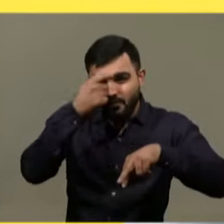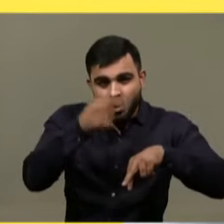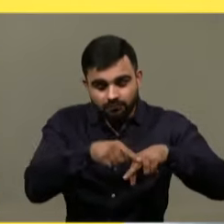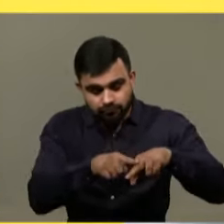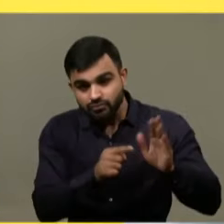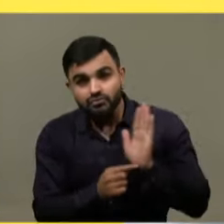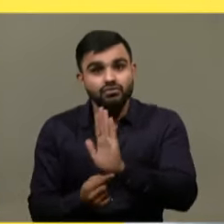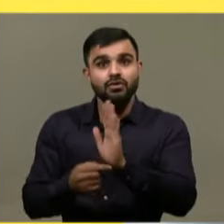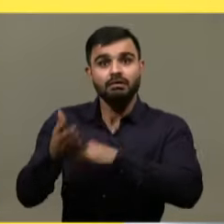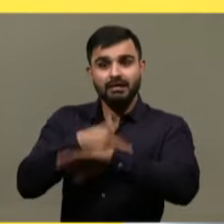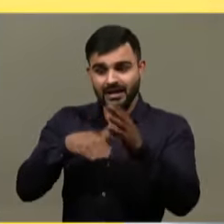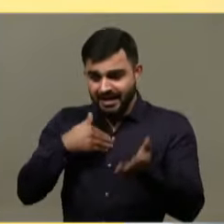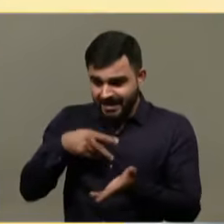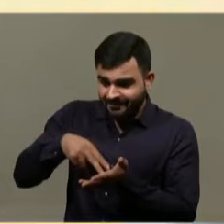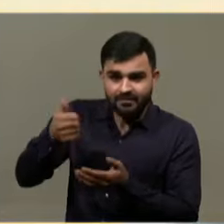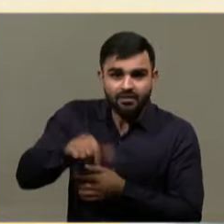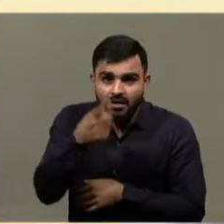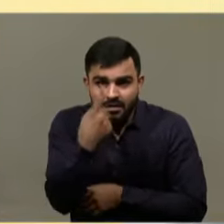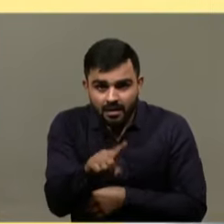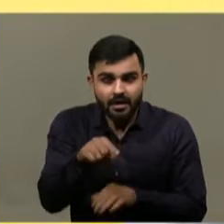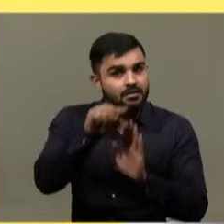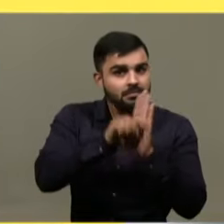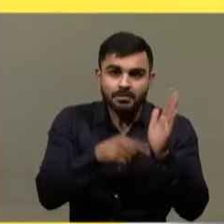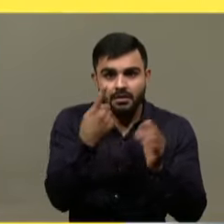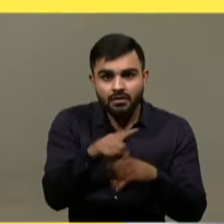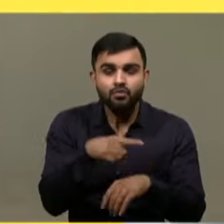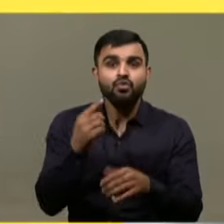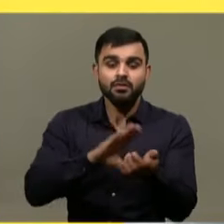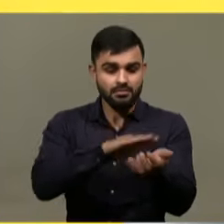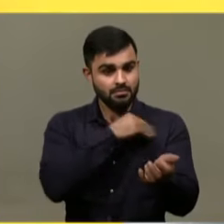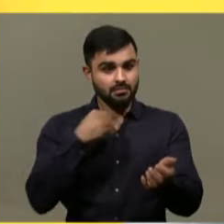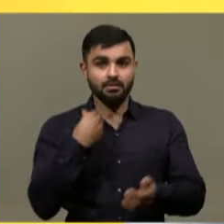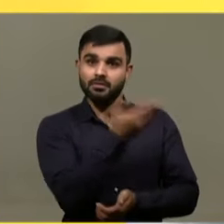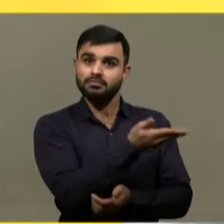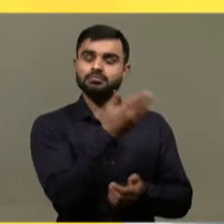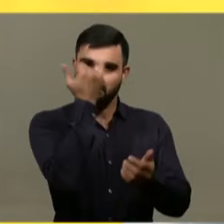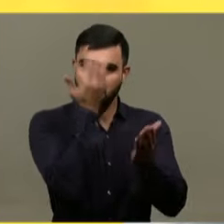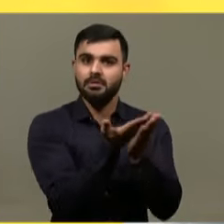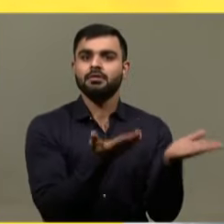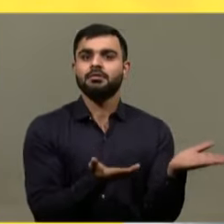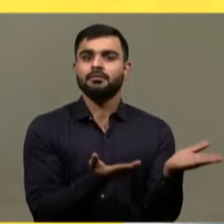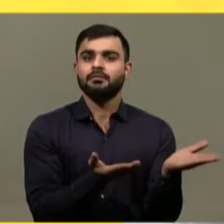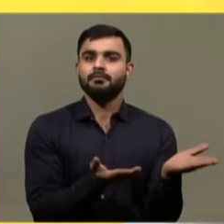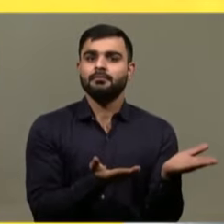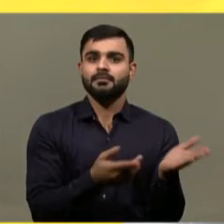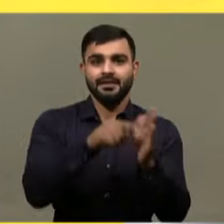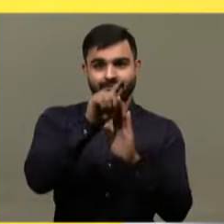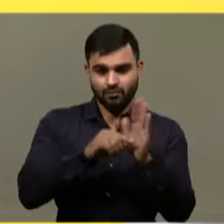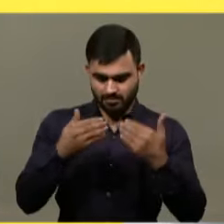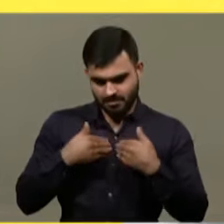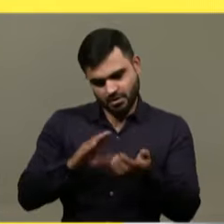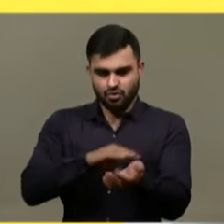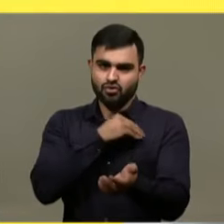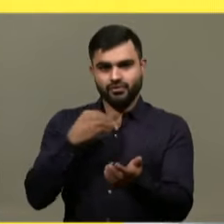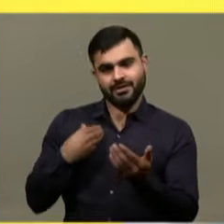इज इट राइट इ इट एथिकल एंड दिस स बीन डन बाय मेडिकल डॉक्टर्स जो एथिक्स पढ़ाते हैं मैं खुद एक मेडिकल